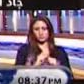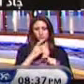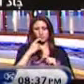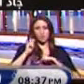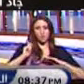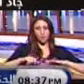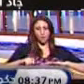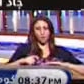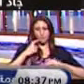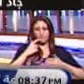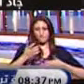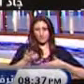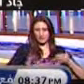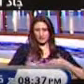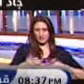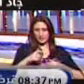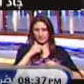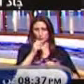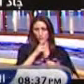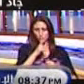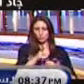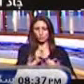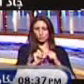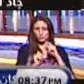الحكم بتاع القضاء الاداري قال ده، ولكن